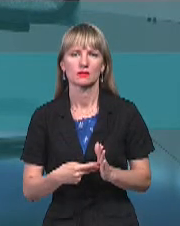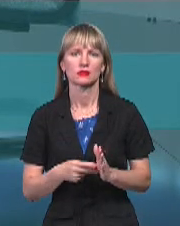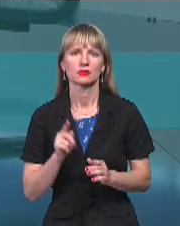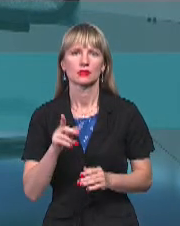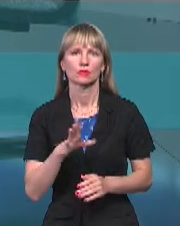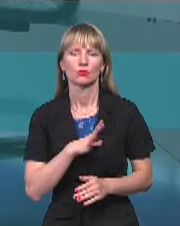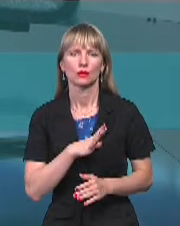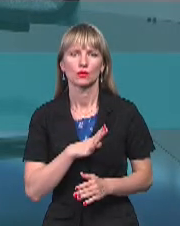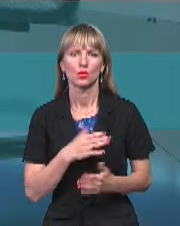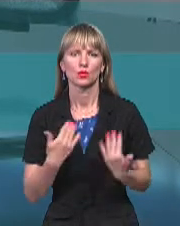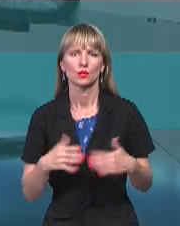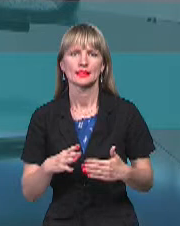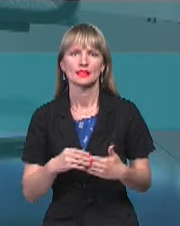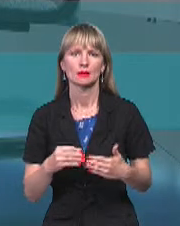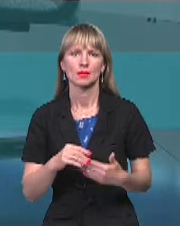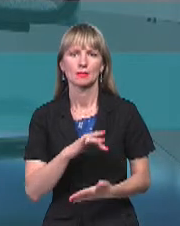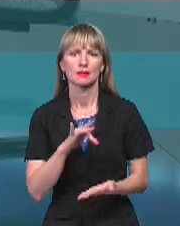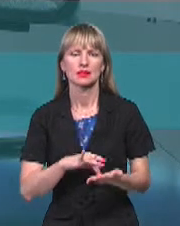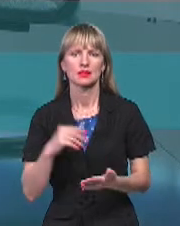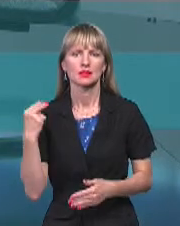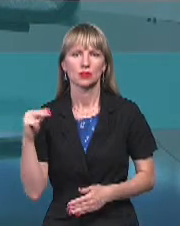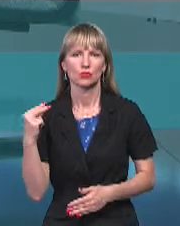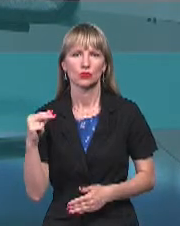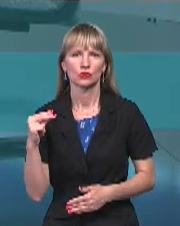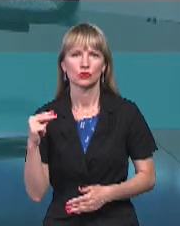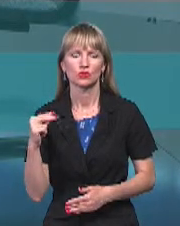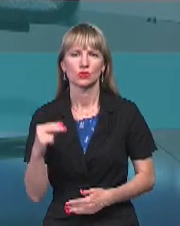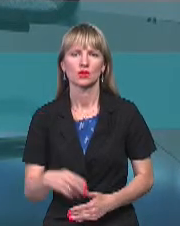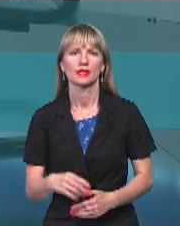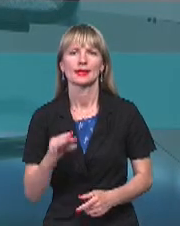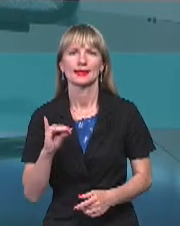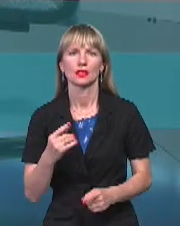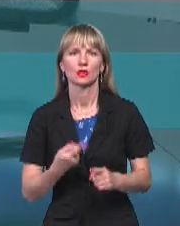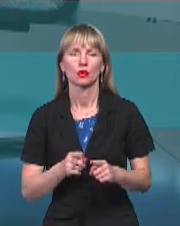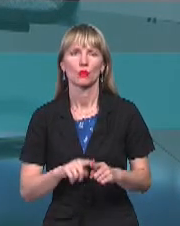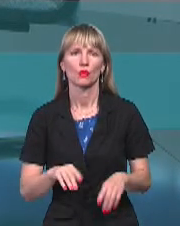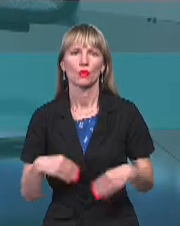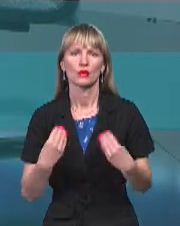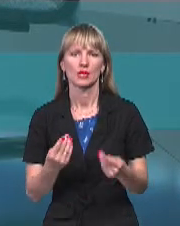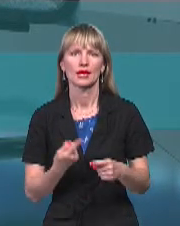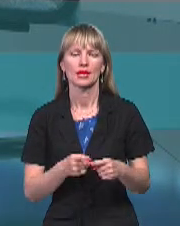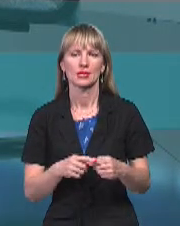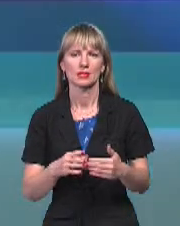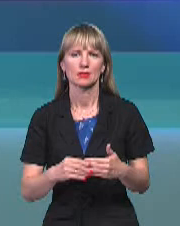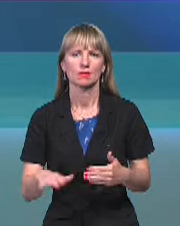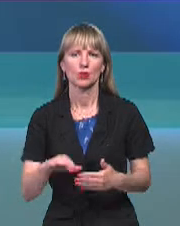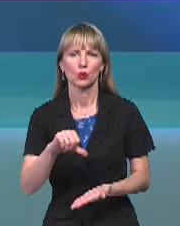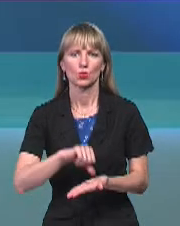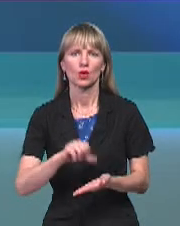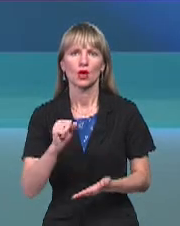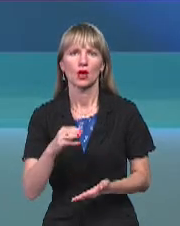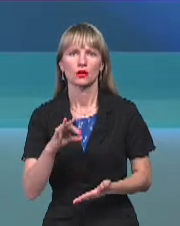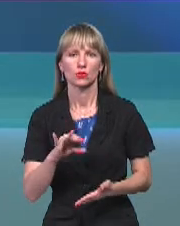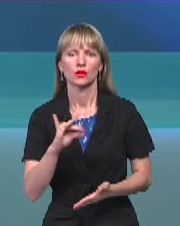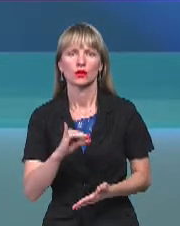там була вже земля міста Запоріжжя. І тому віддали ці ділянки учасникам АТО і